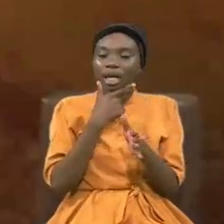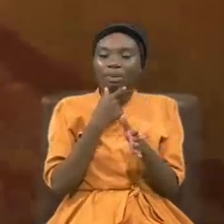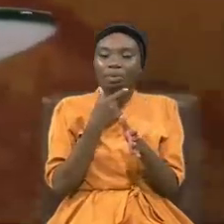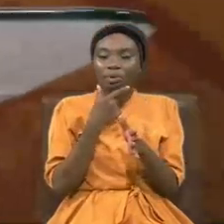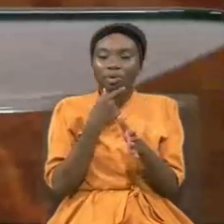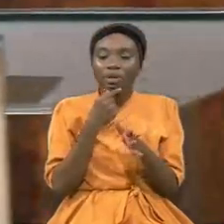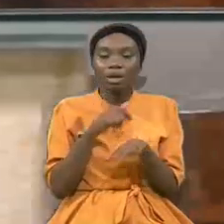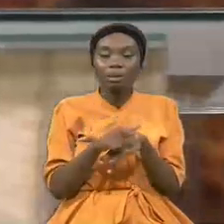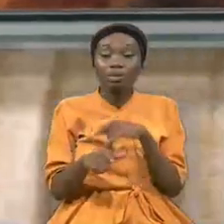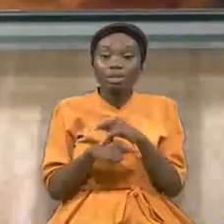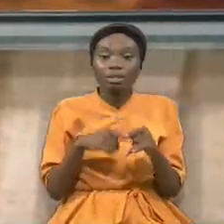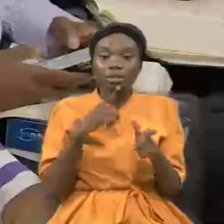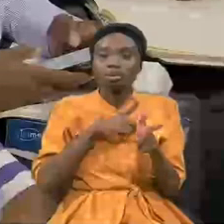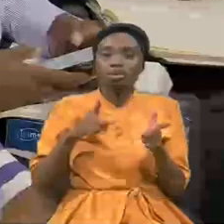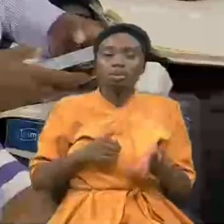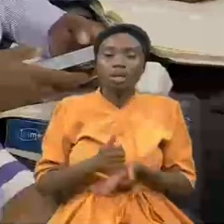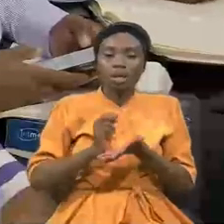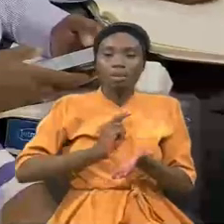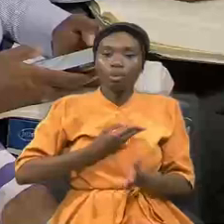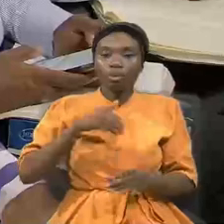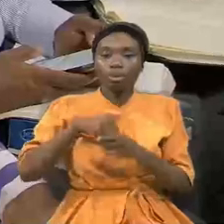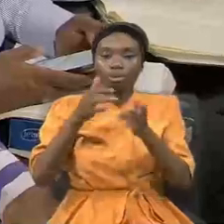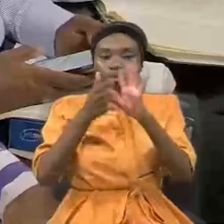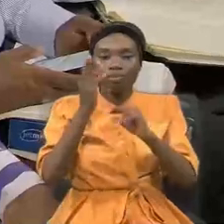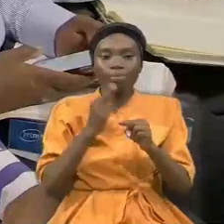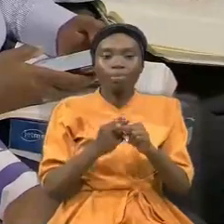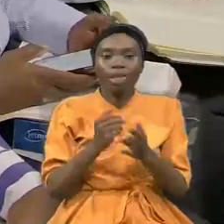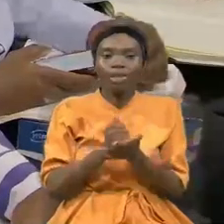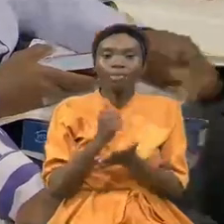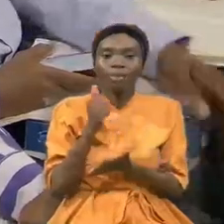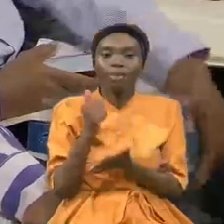d'hypocrisie. Puisse le Seigneur nous aider. Amen.